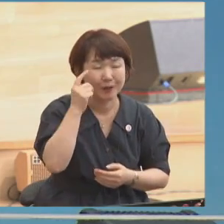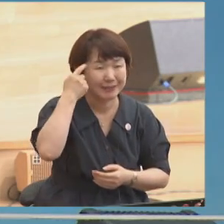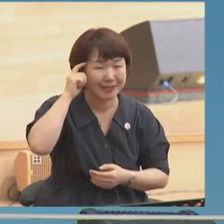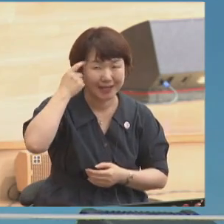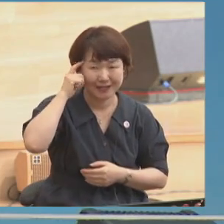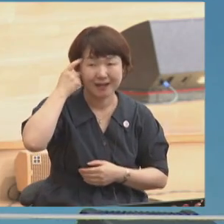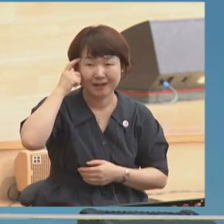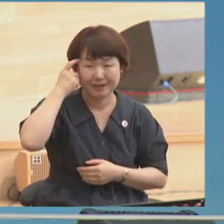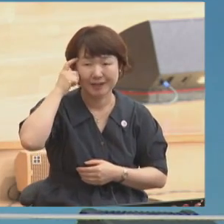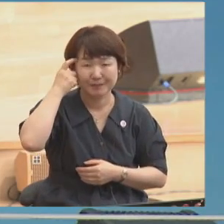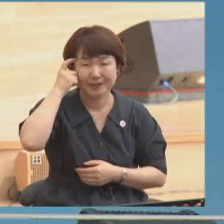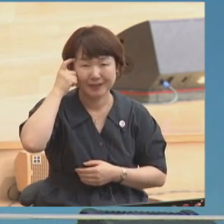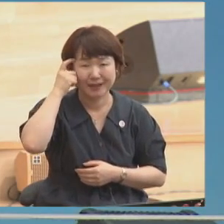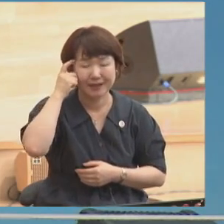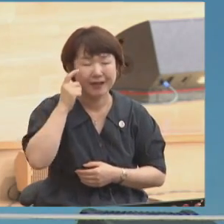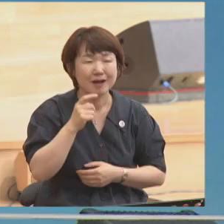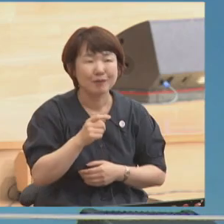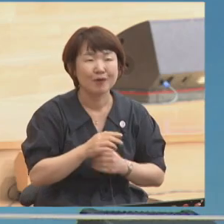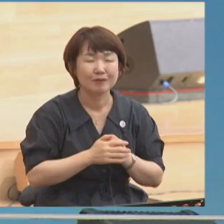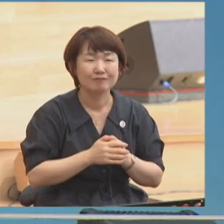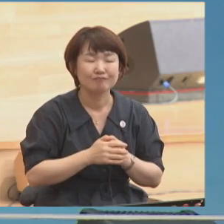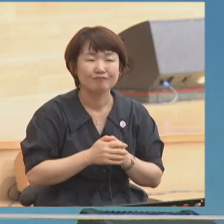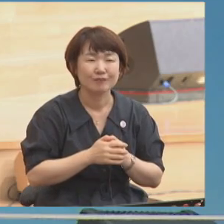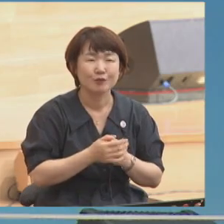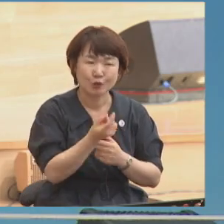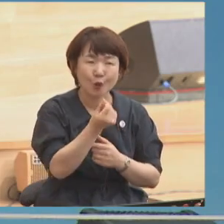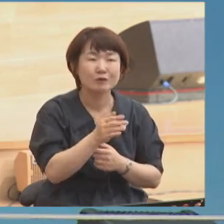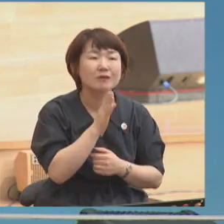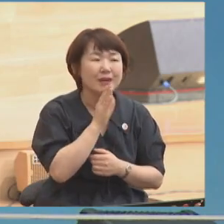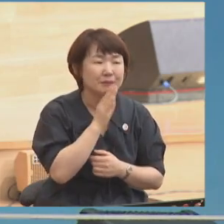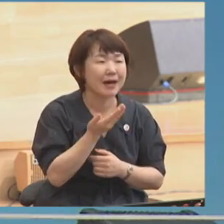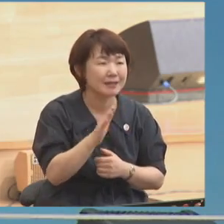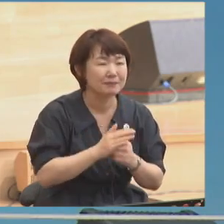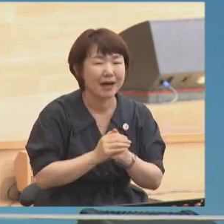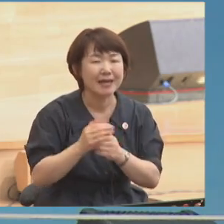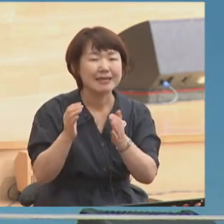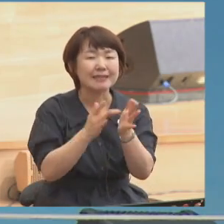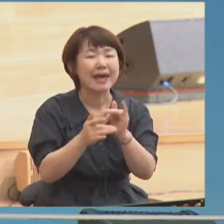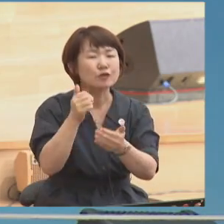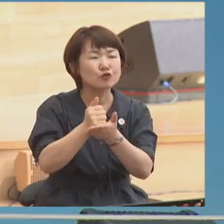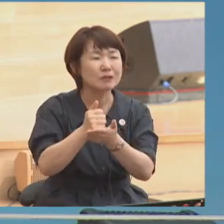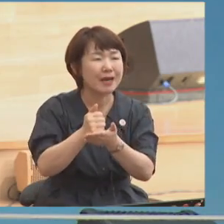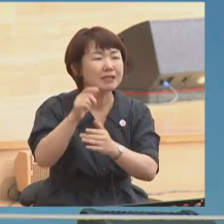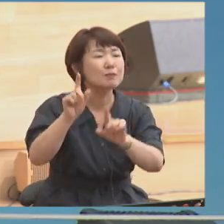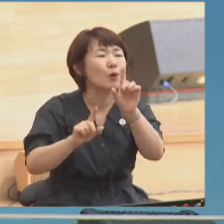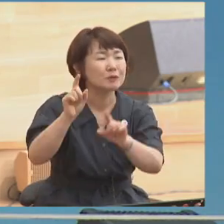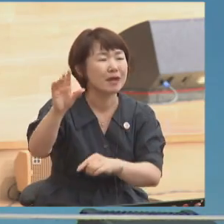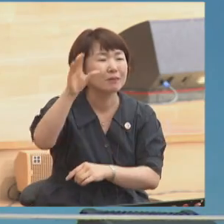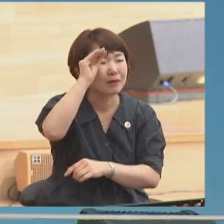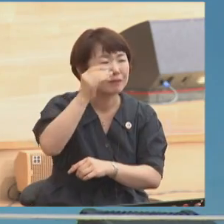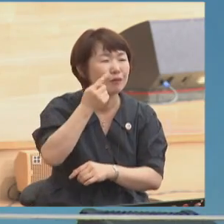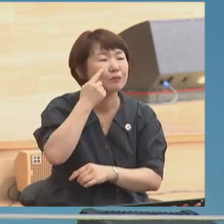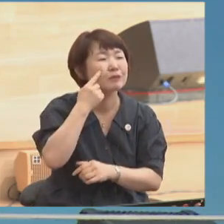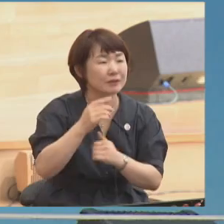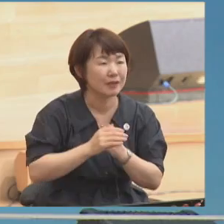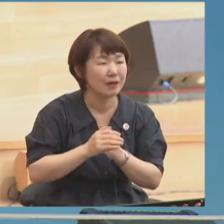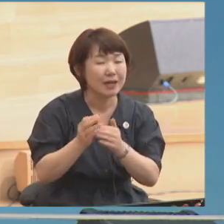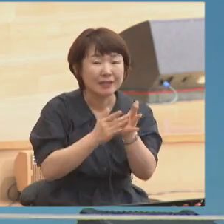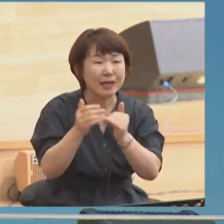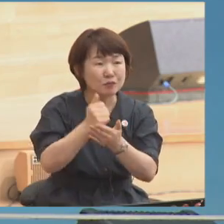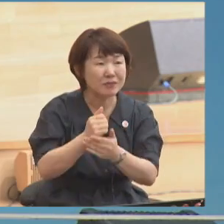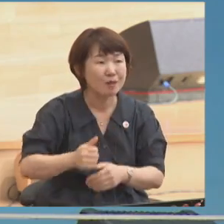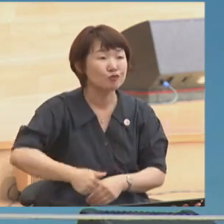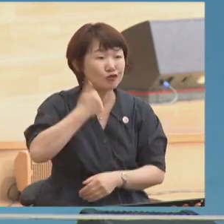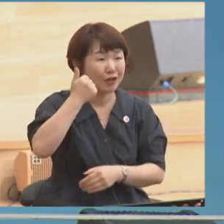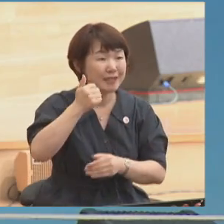있어요. 어쩜 맞아요. 근데 예수님이 어떻게 하셨는가? 예수님이